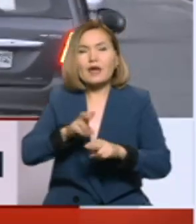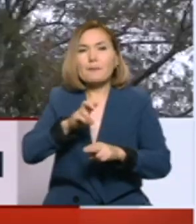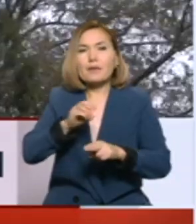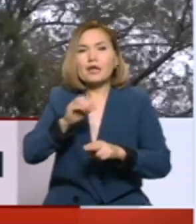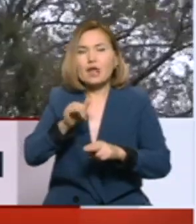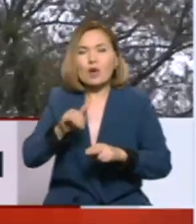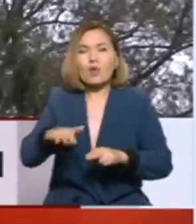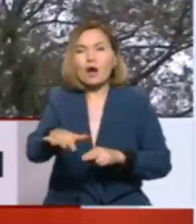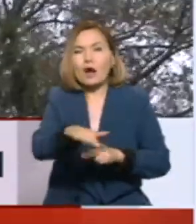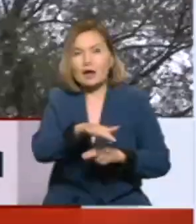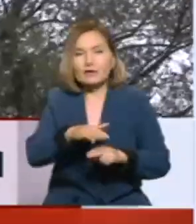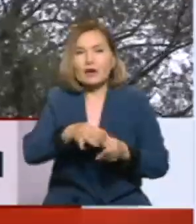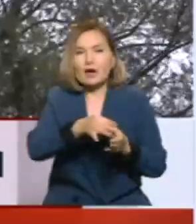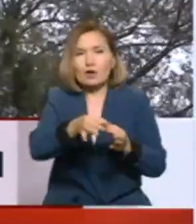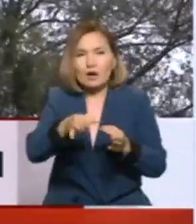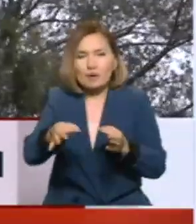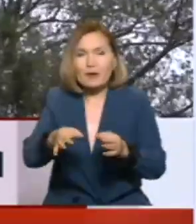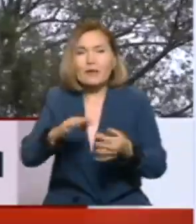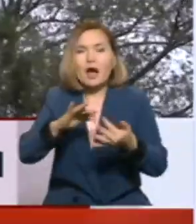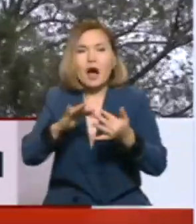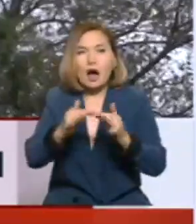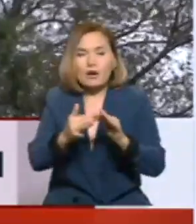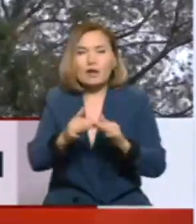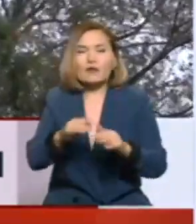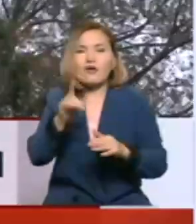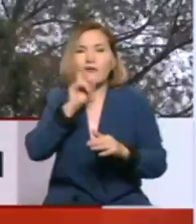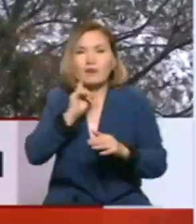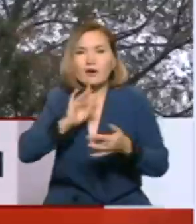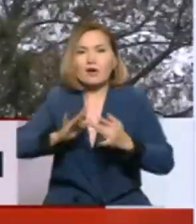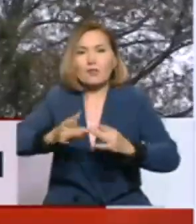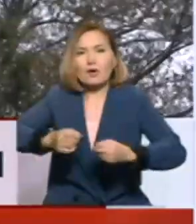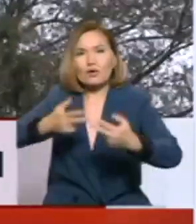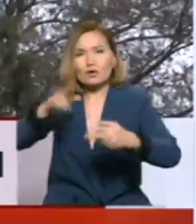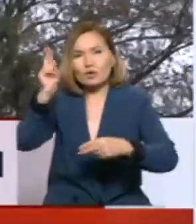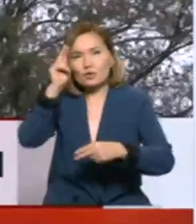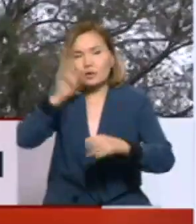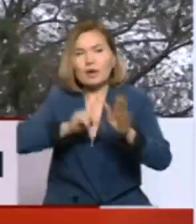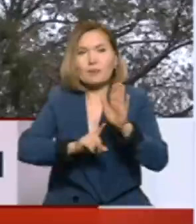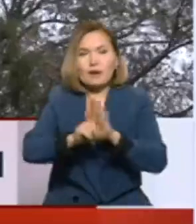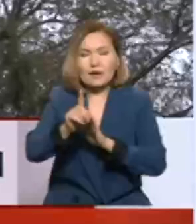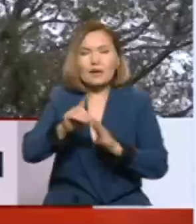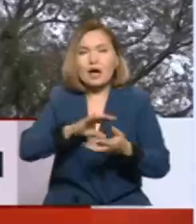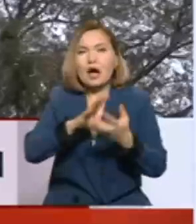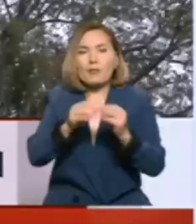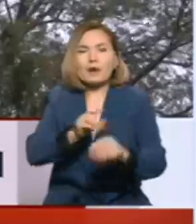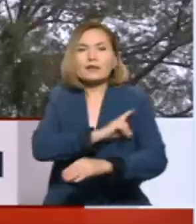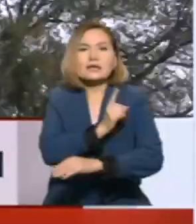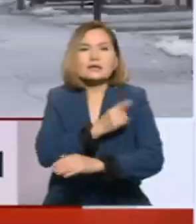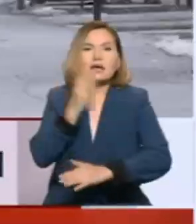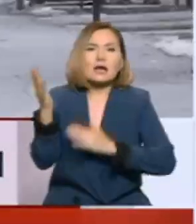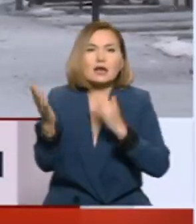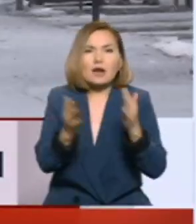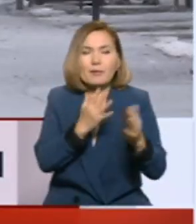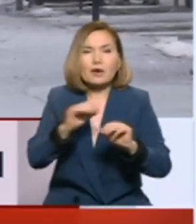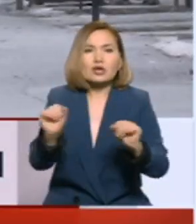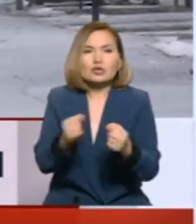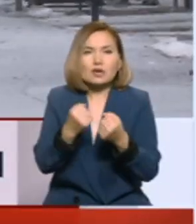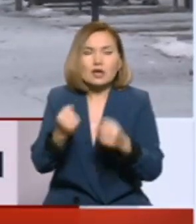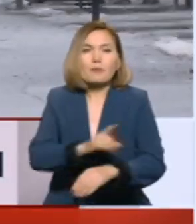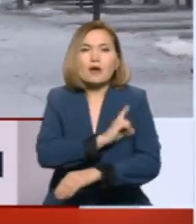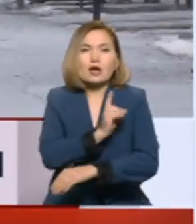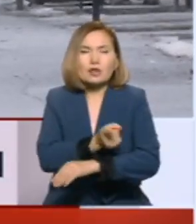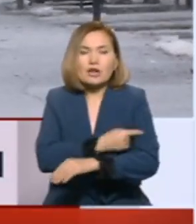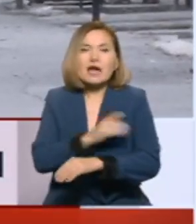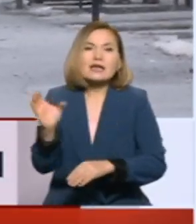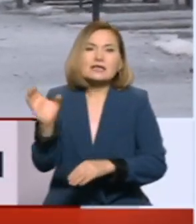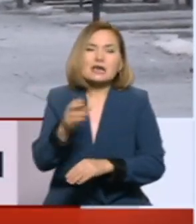мен Мұнайлыда да білім беру ұйымдары сабақты қашықтан оқытып жатыр. Синоптиктер желдің жылдамдығы күшейіп,